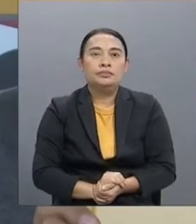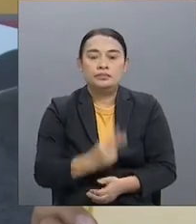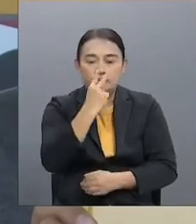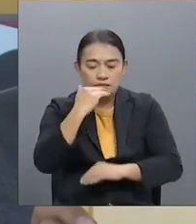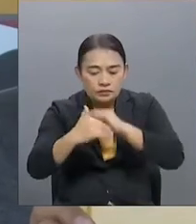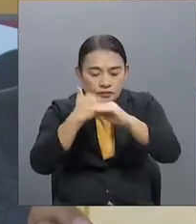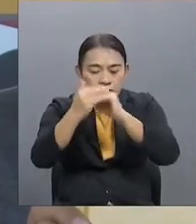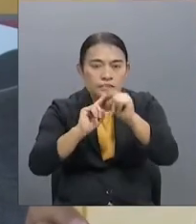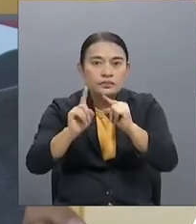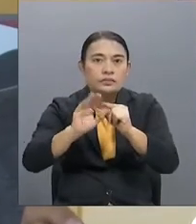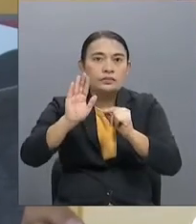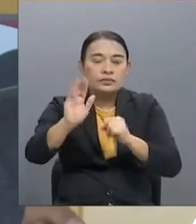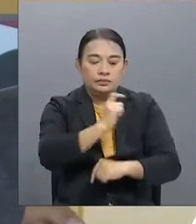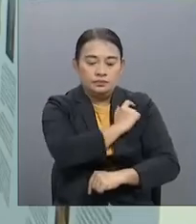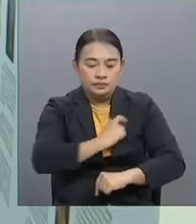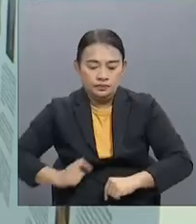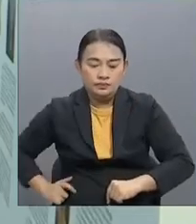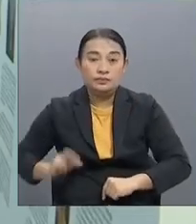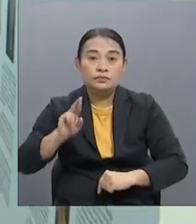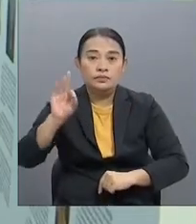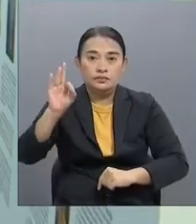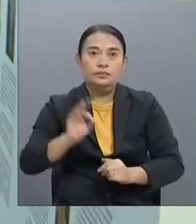รุ่งเรืองในยุครัชสมัยของพระองค์ท่าน